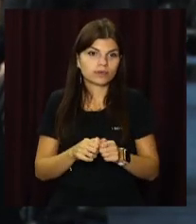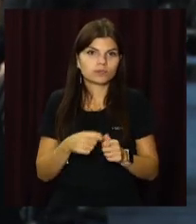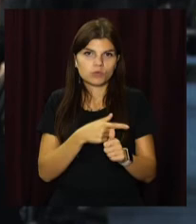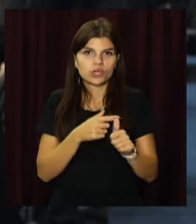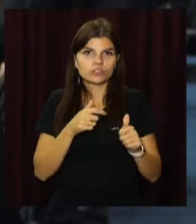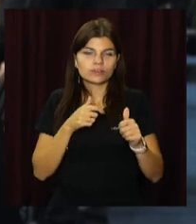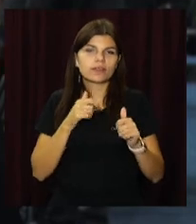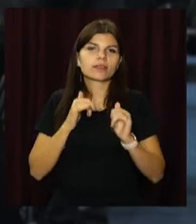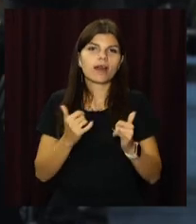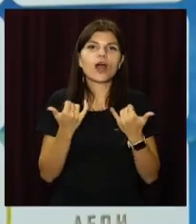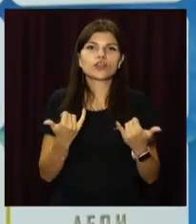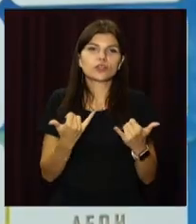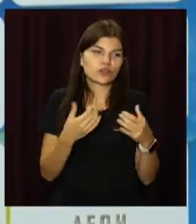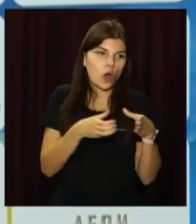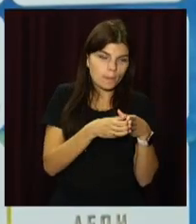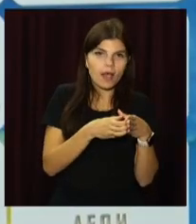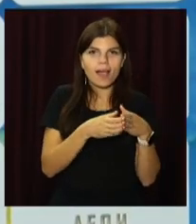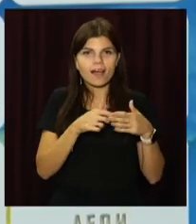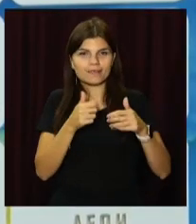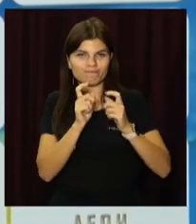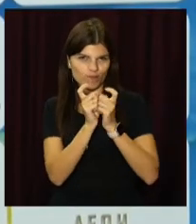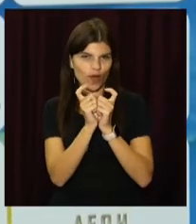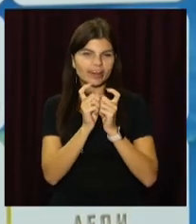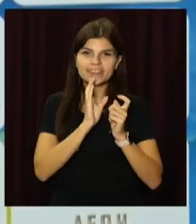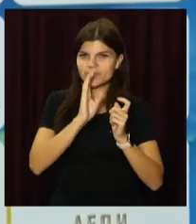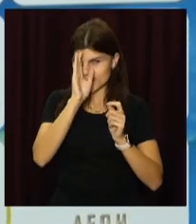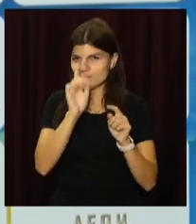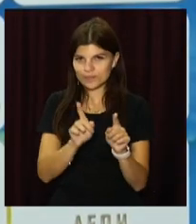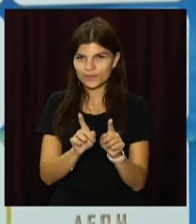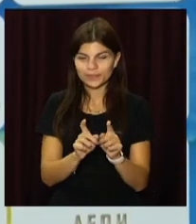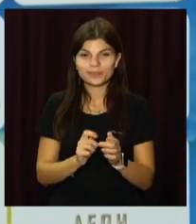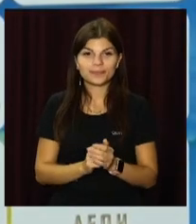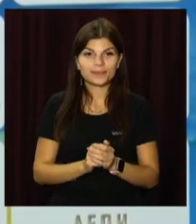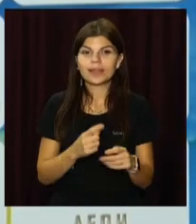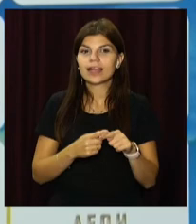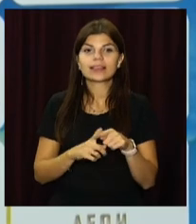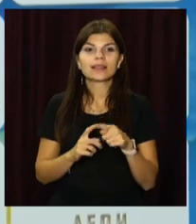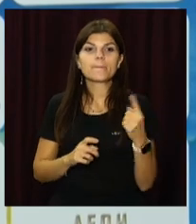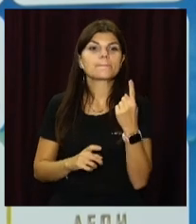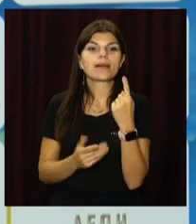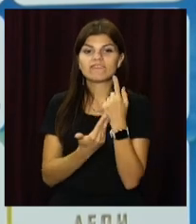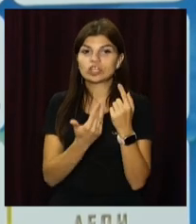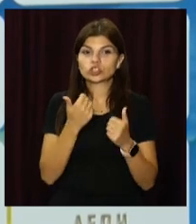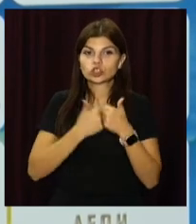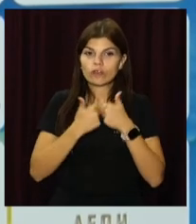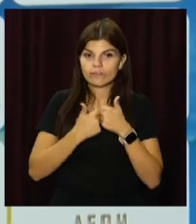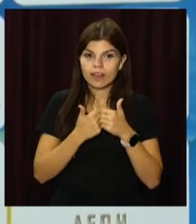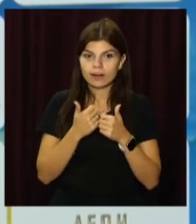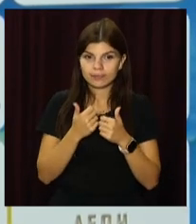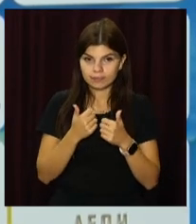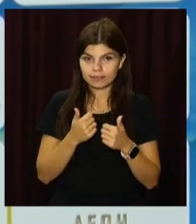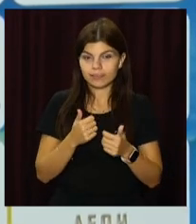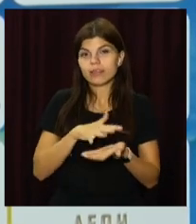соперников для нынешней команды. Мальчишки, девчонки борются здесь. Это первые их соревнования, их старты в этом